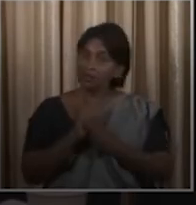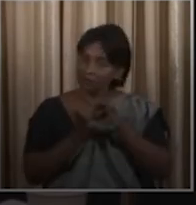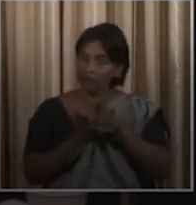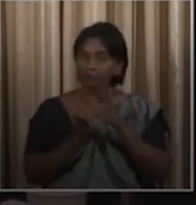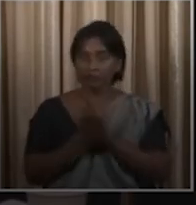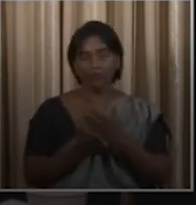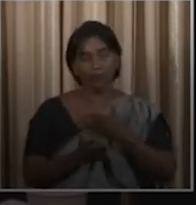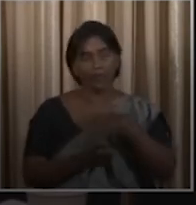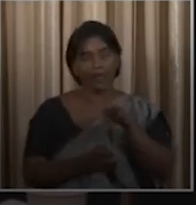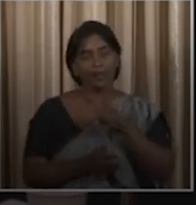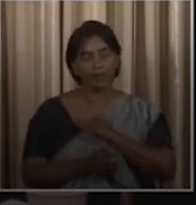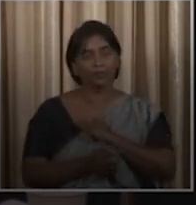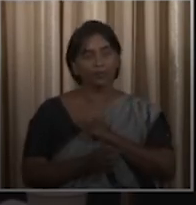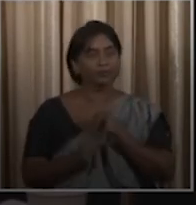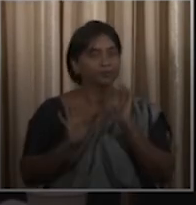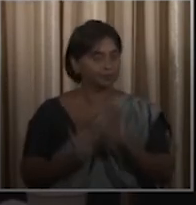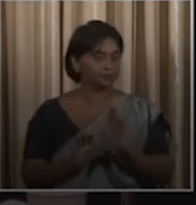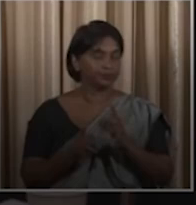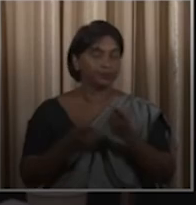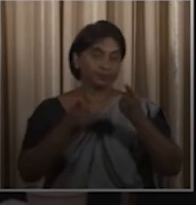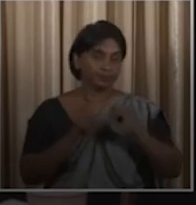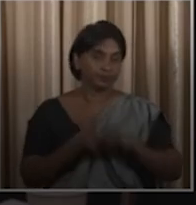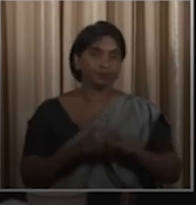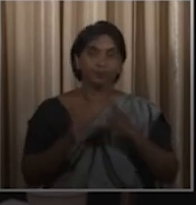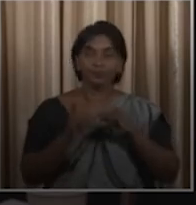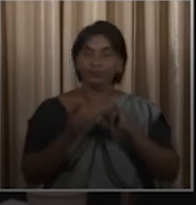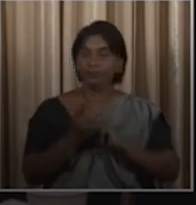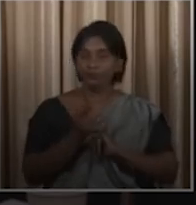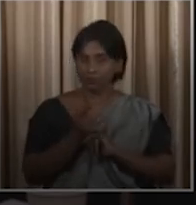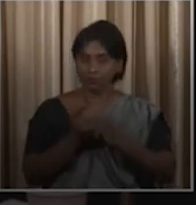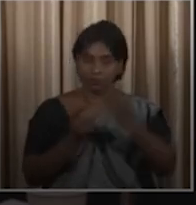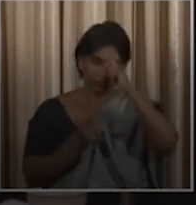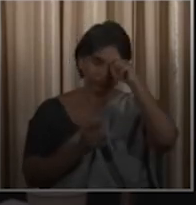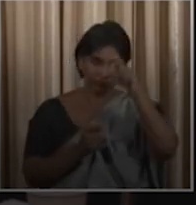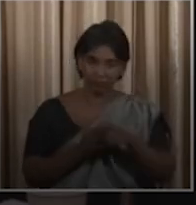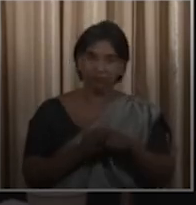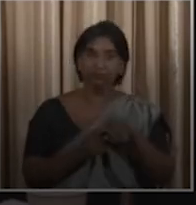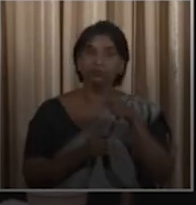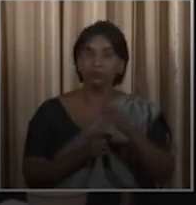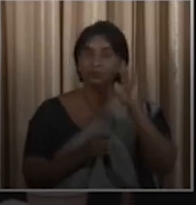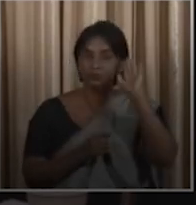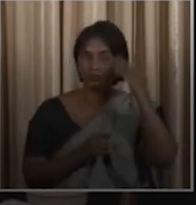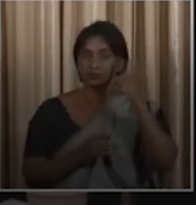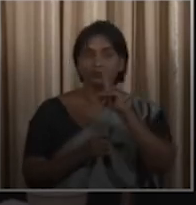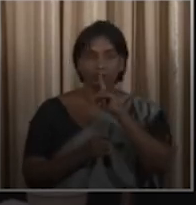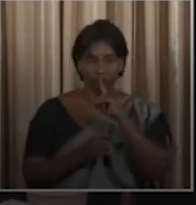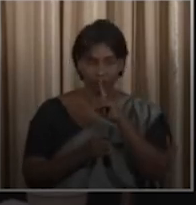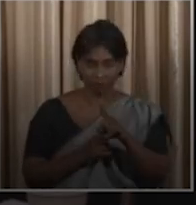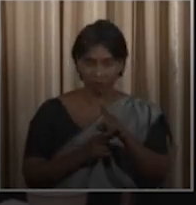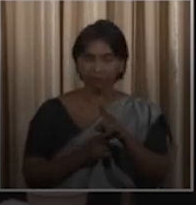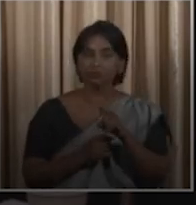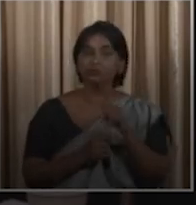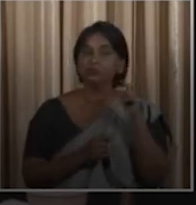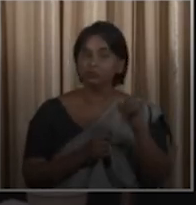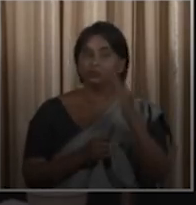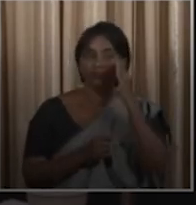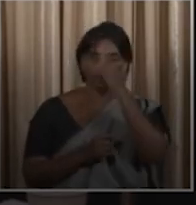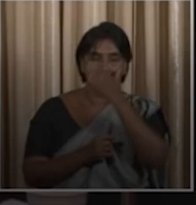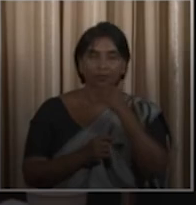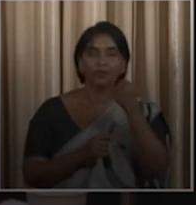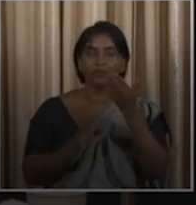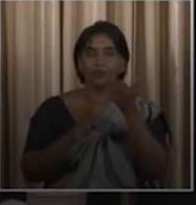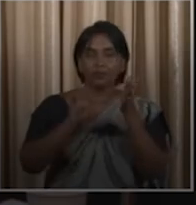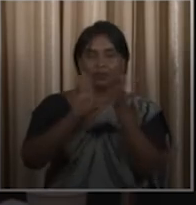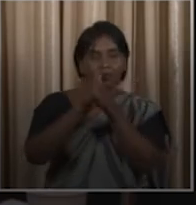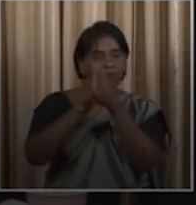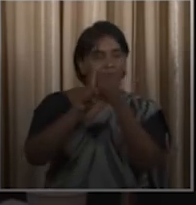katamai, Ali Sabri metituma, meka visheshen katakala meke imi, hari lassana dawatanayak mekata ginawa.